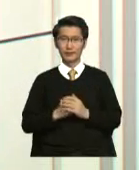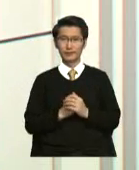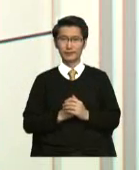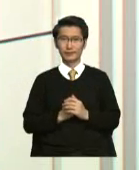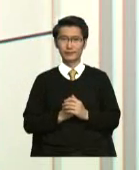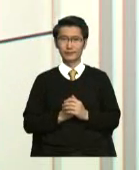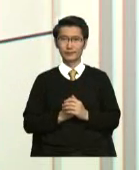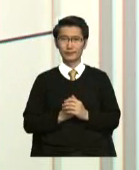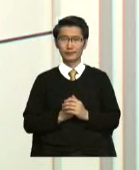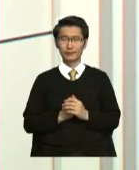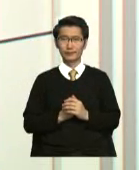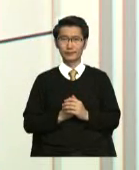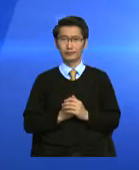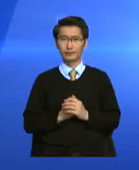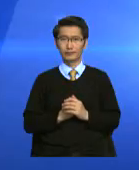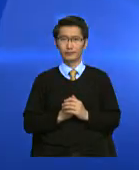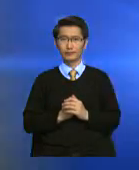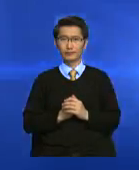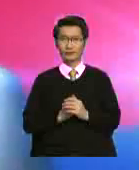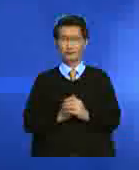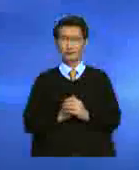기자가 현장에 다녀왔습니다